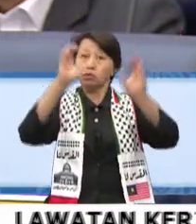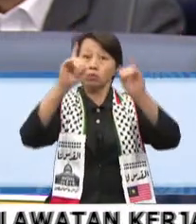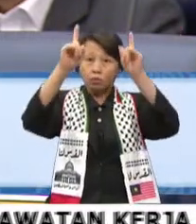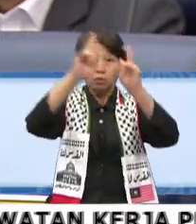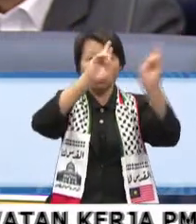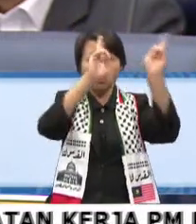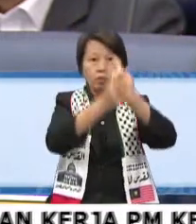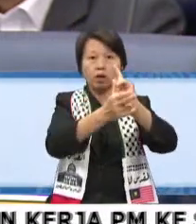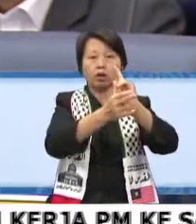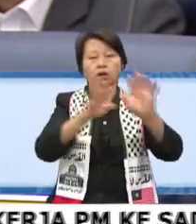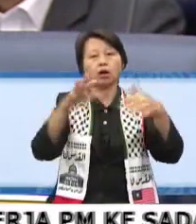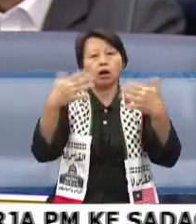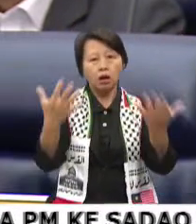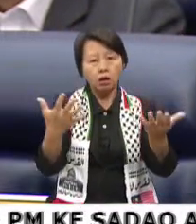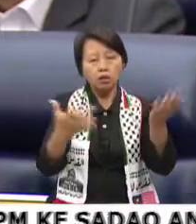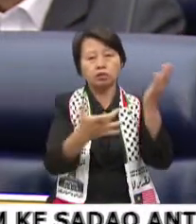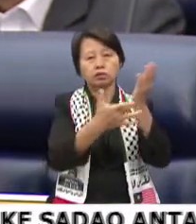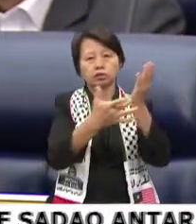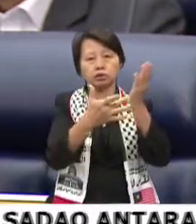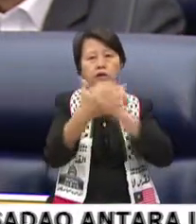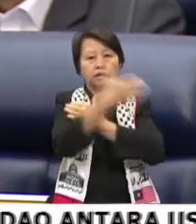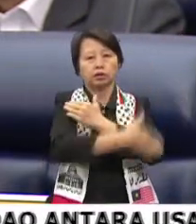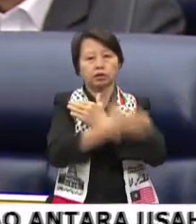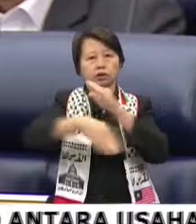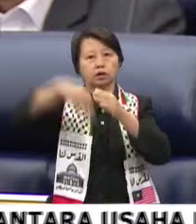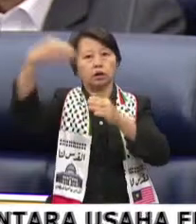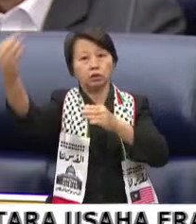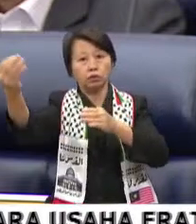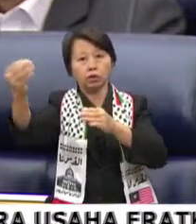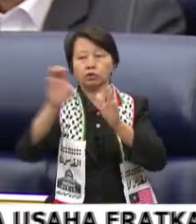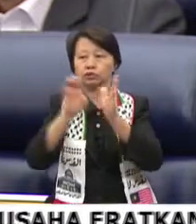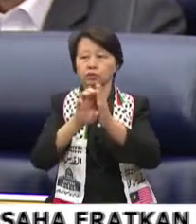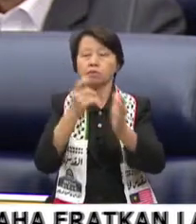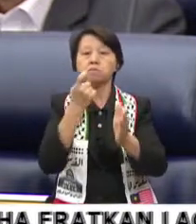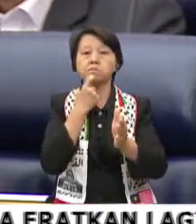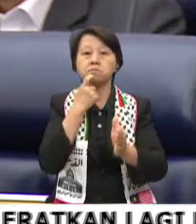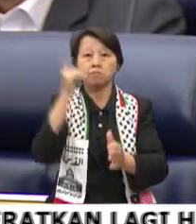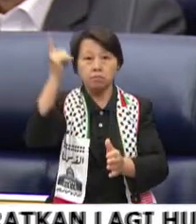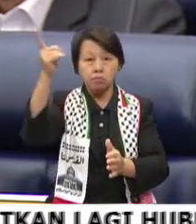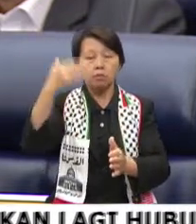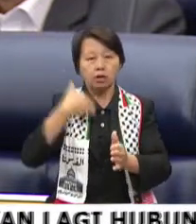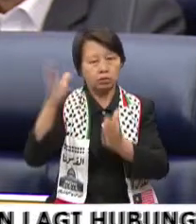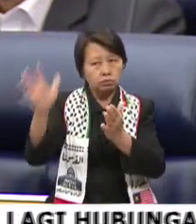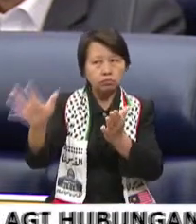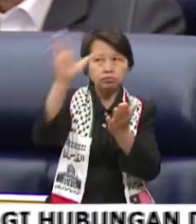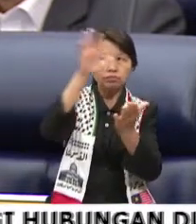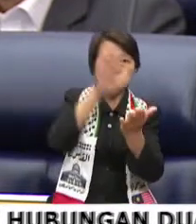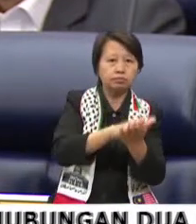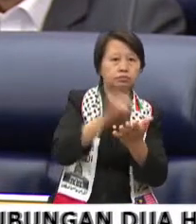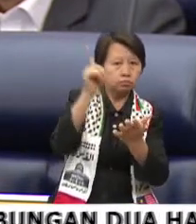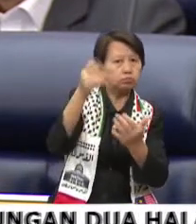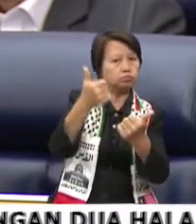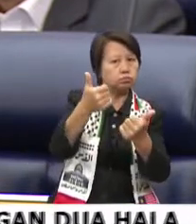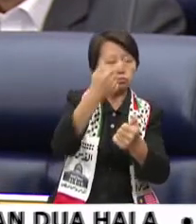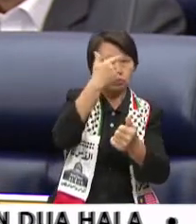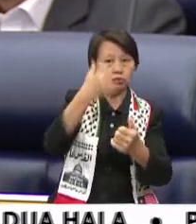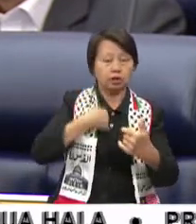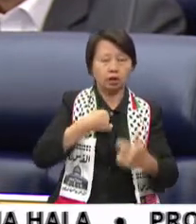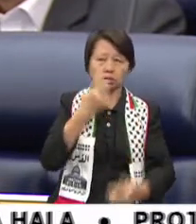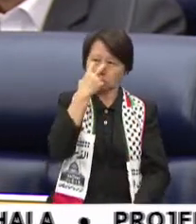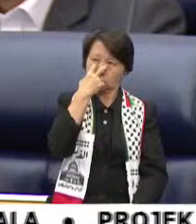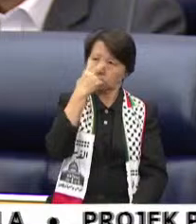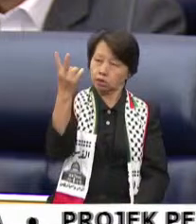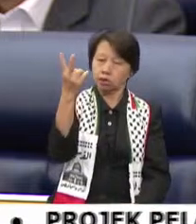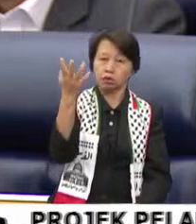bagaimana teknologi negara-negara luar seperti Netherland yang kita dapat adaptasikan kenap yang berhormat Tambun saya